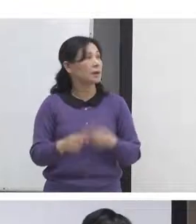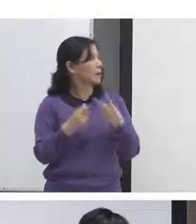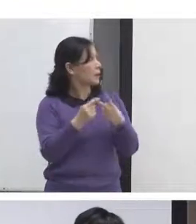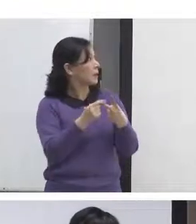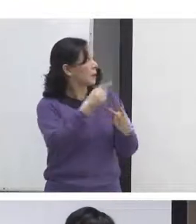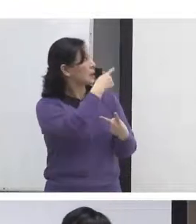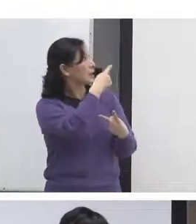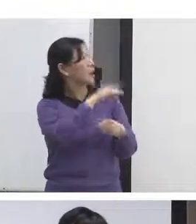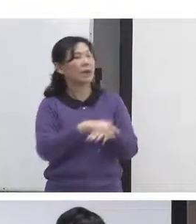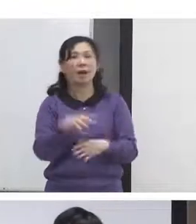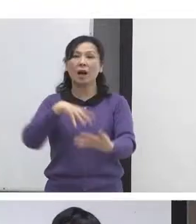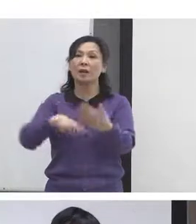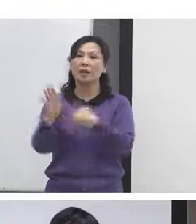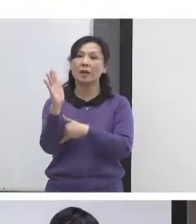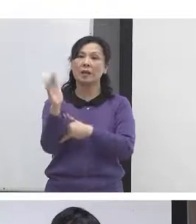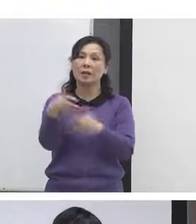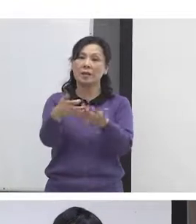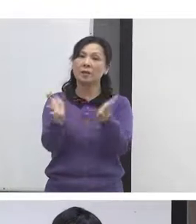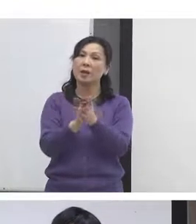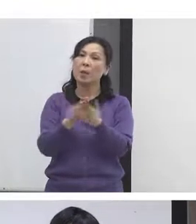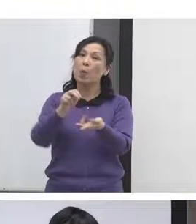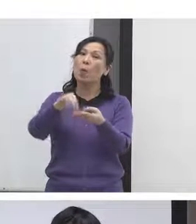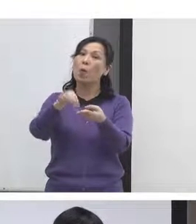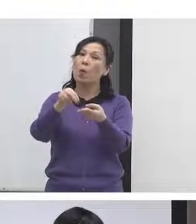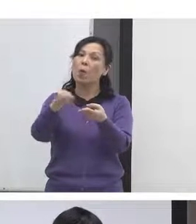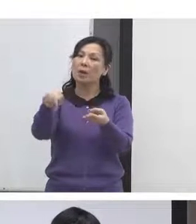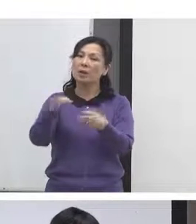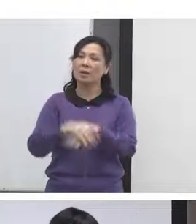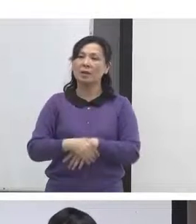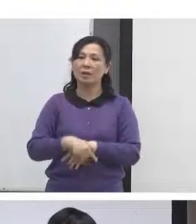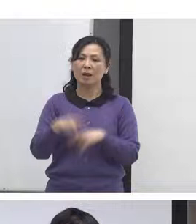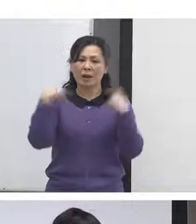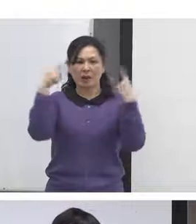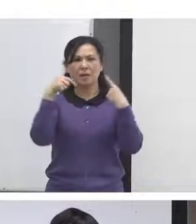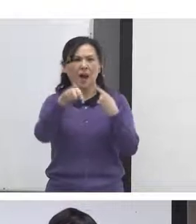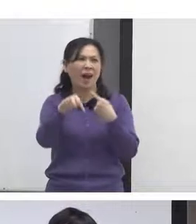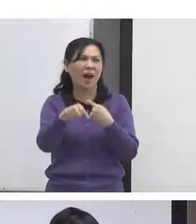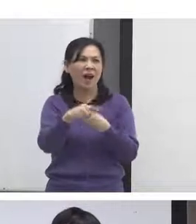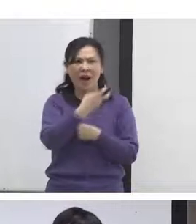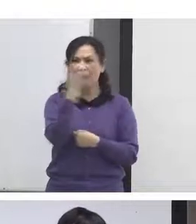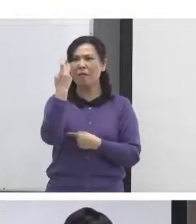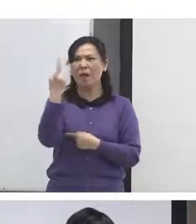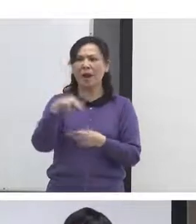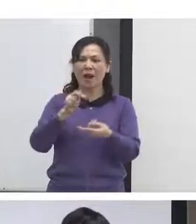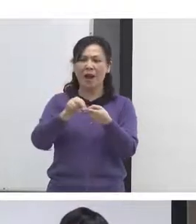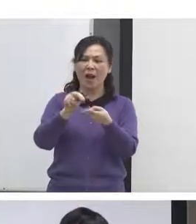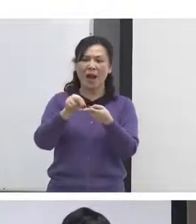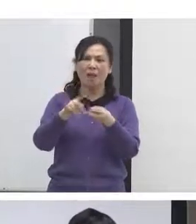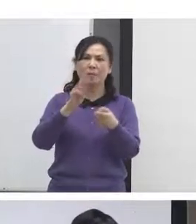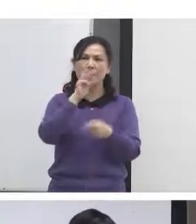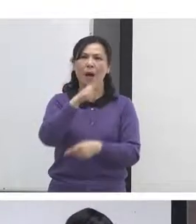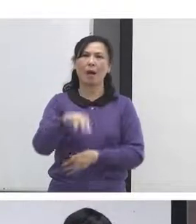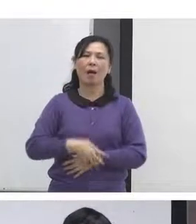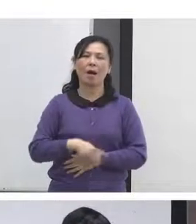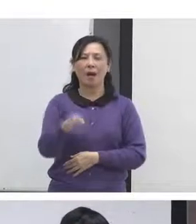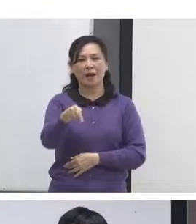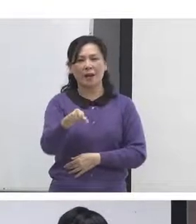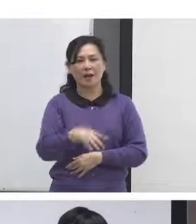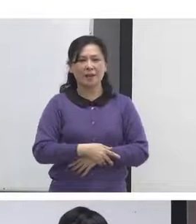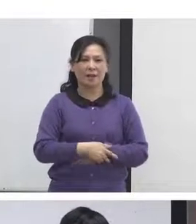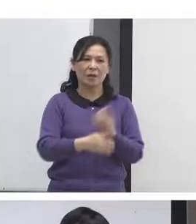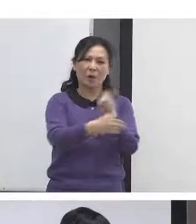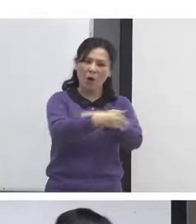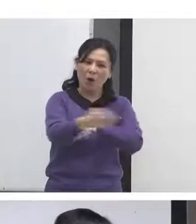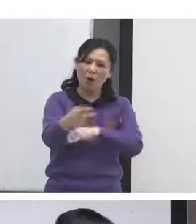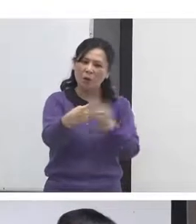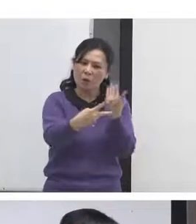政部的那个地址资料，就是他们很常发现说他们要做事情的时候，最后地址输入错误的，造成很多衔接，例如说村里对不到，或者是有一些